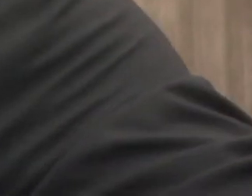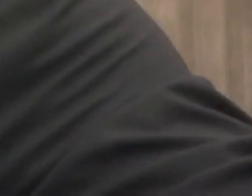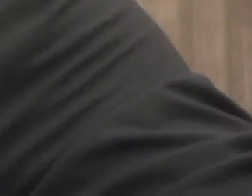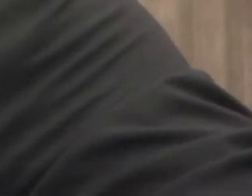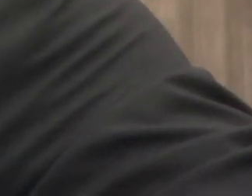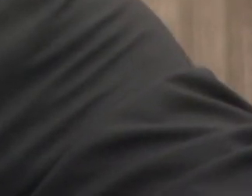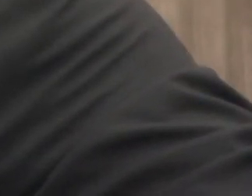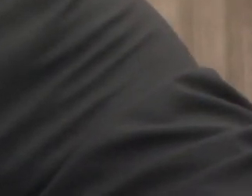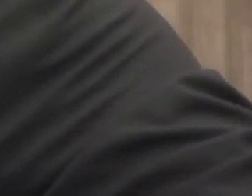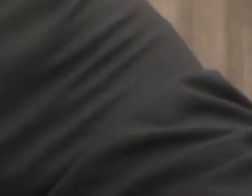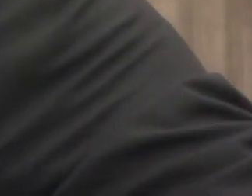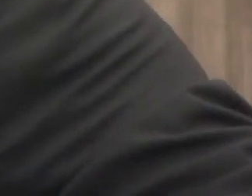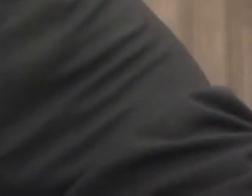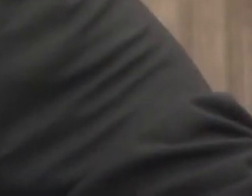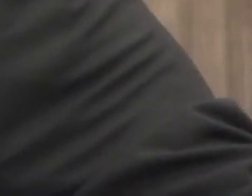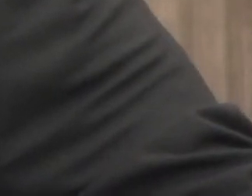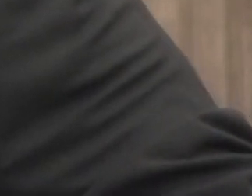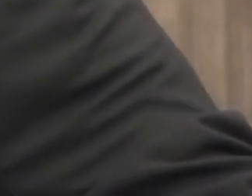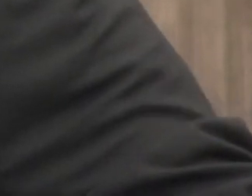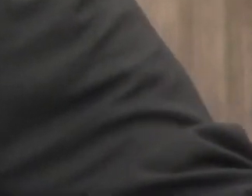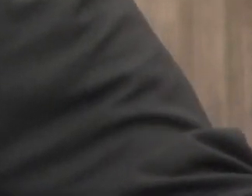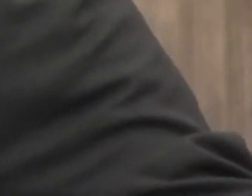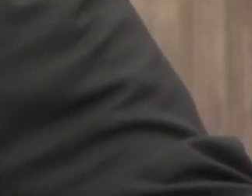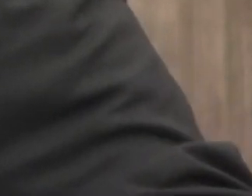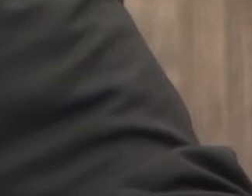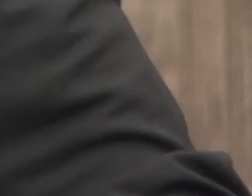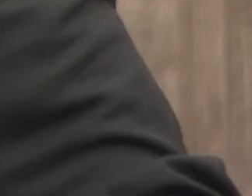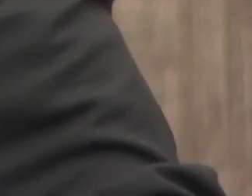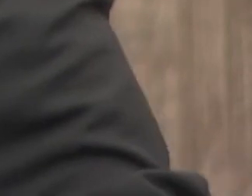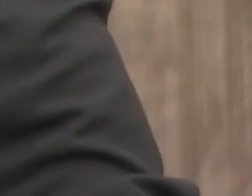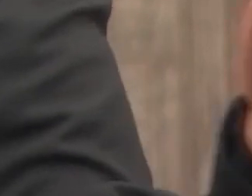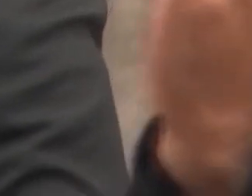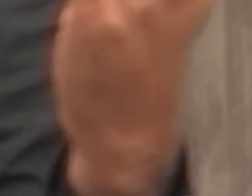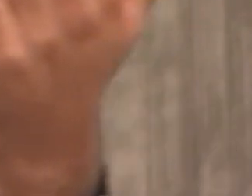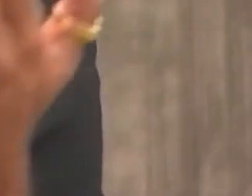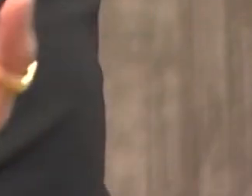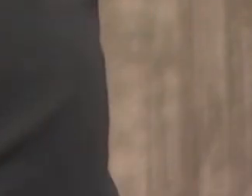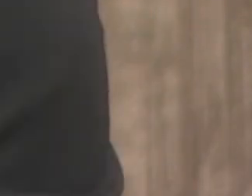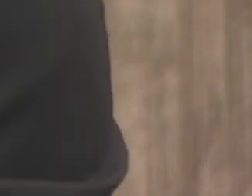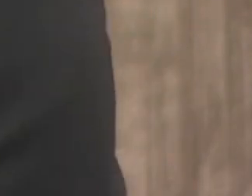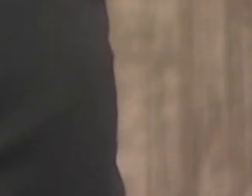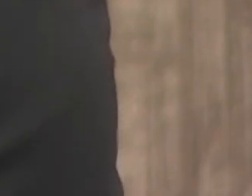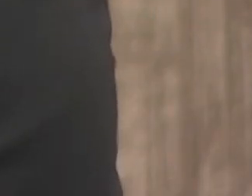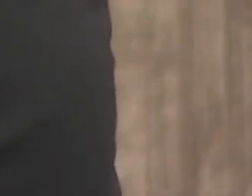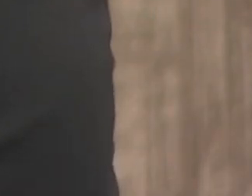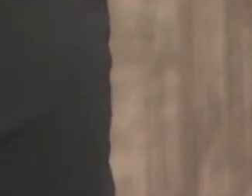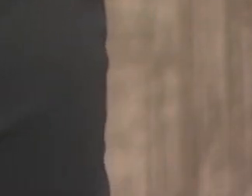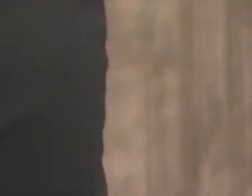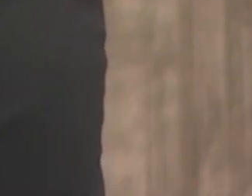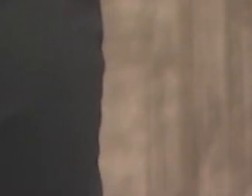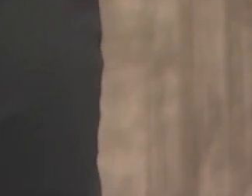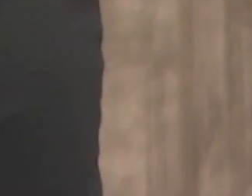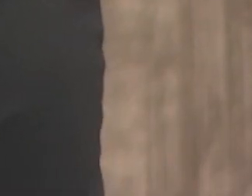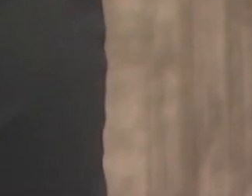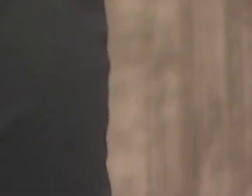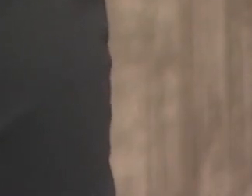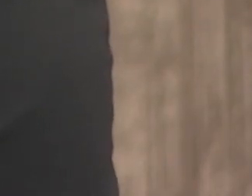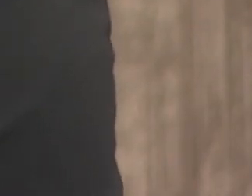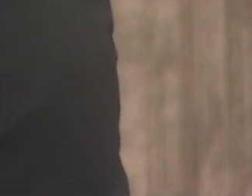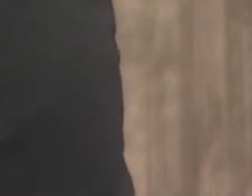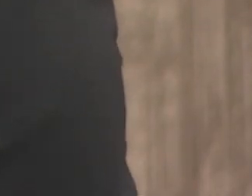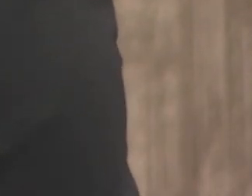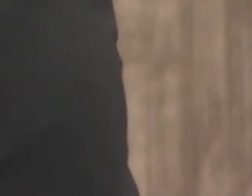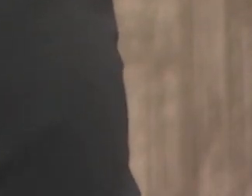voglio bene assai, ma tanto